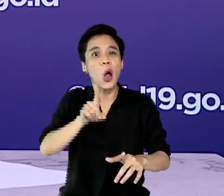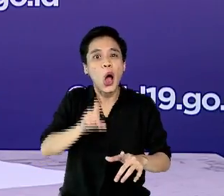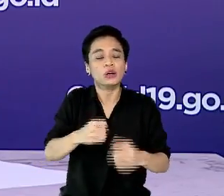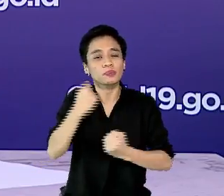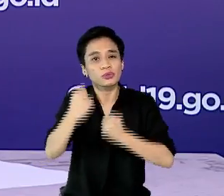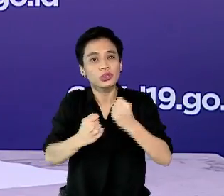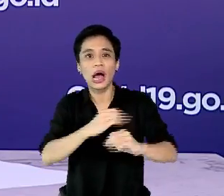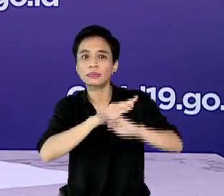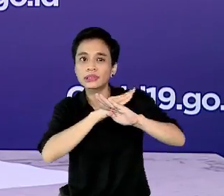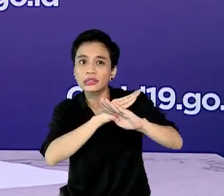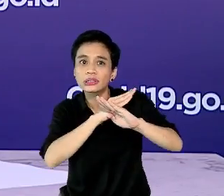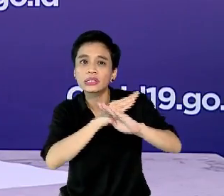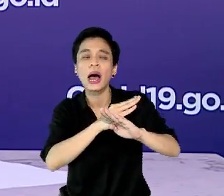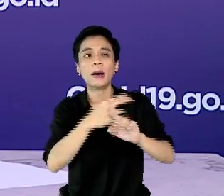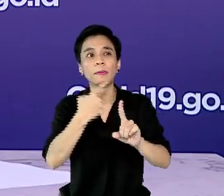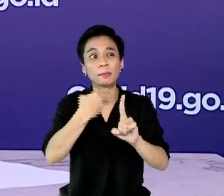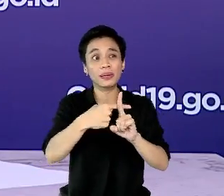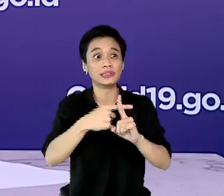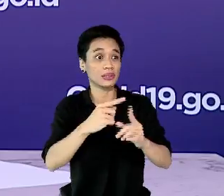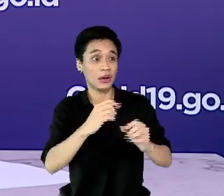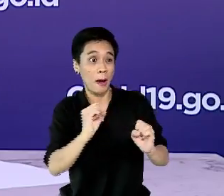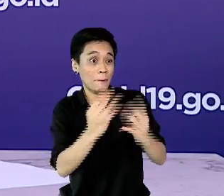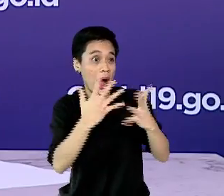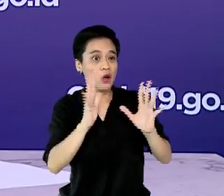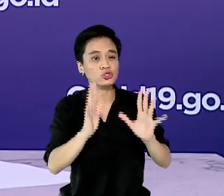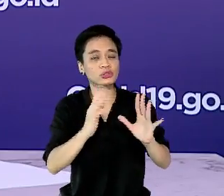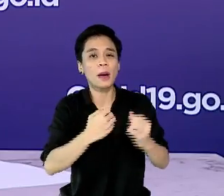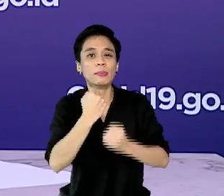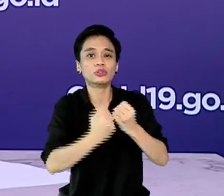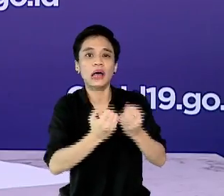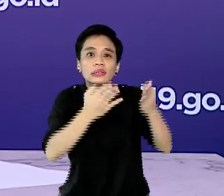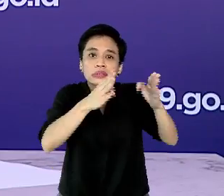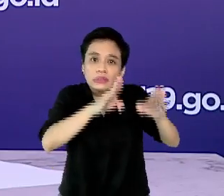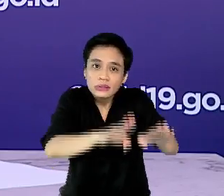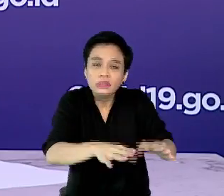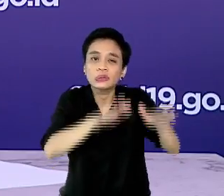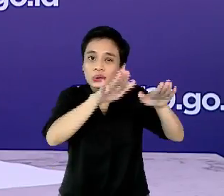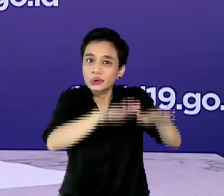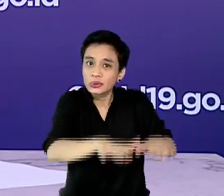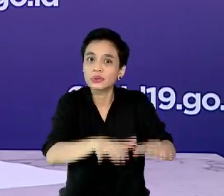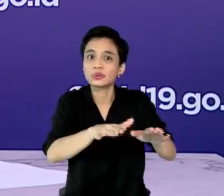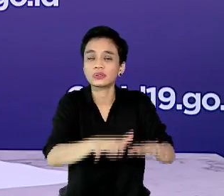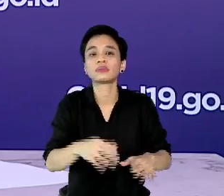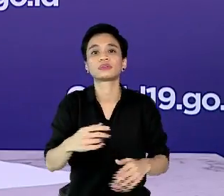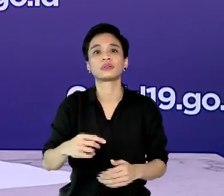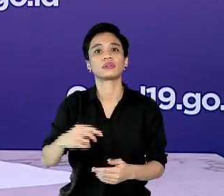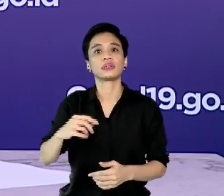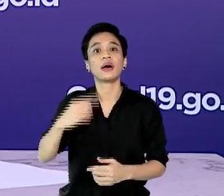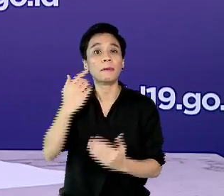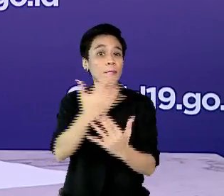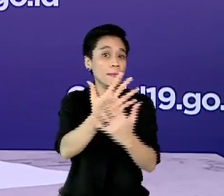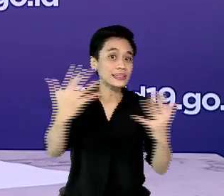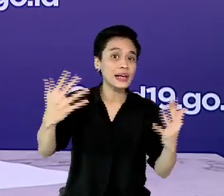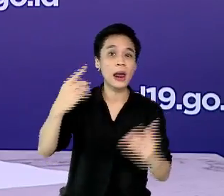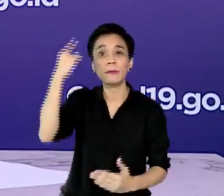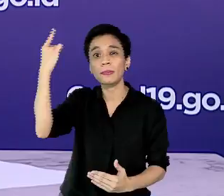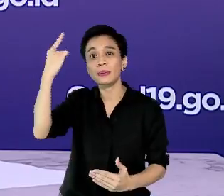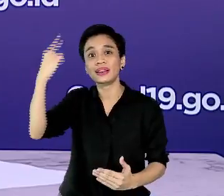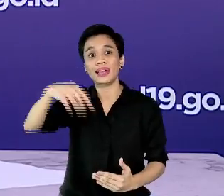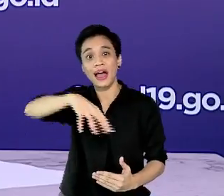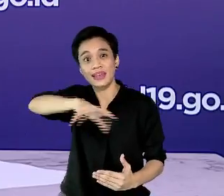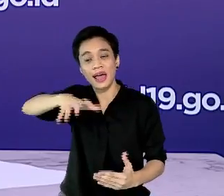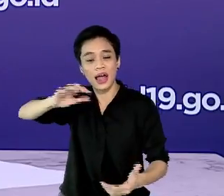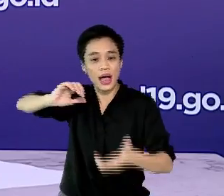preventif maupun kuratif secara bersamaan. Tingkatkan kolaborasi antar pemerintah daerah dan masyarakat